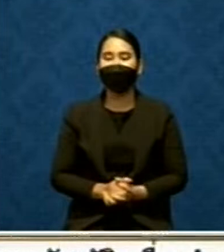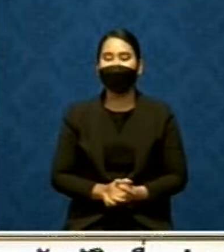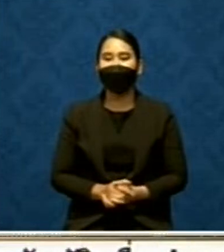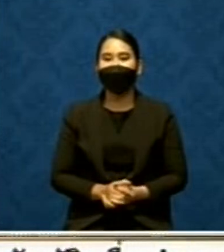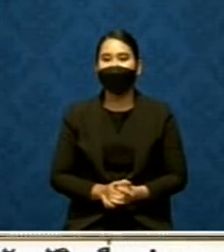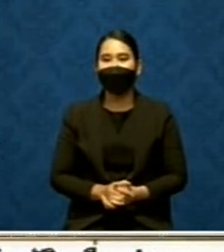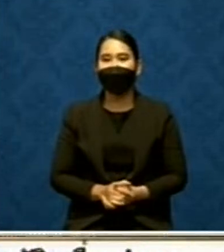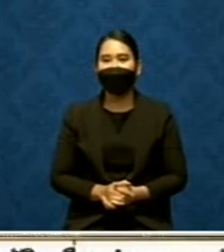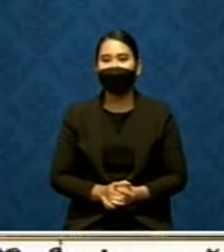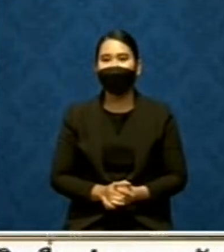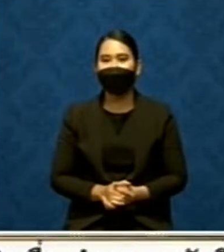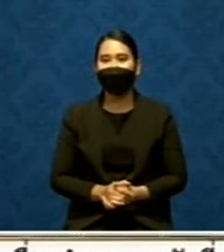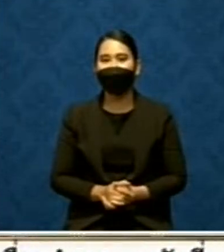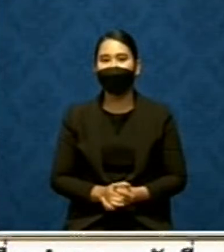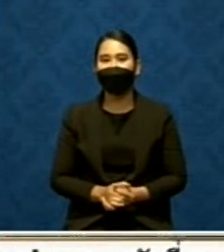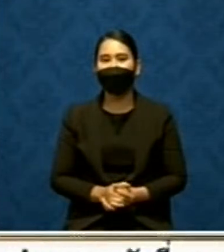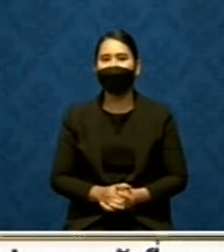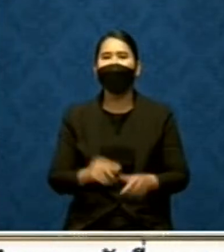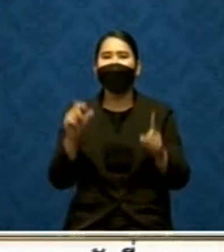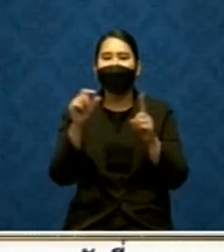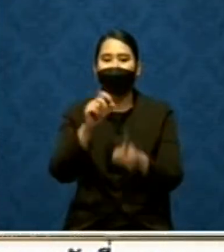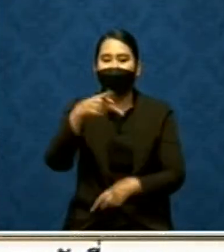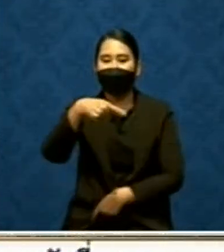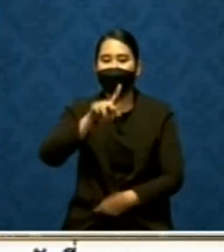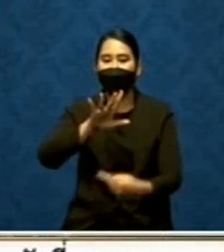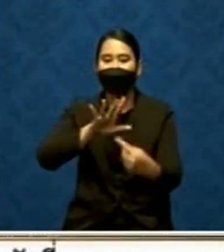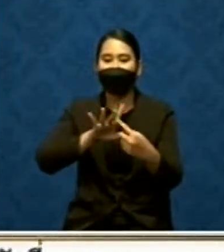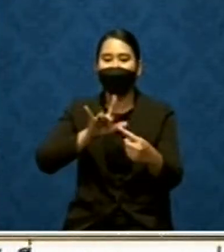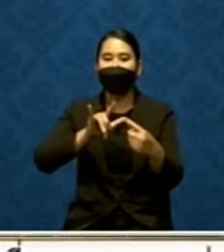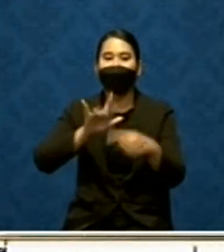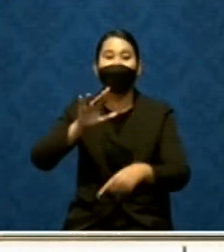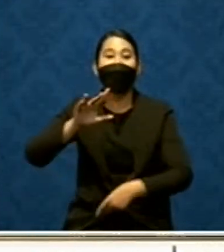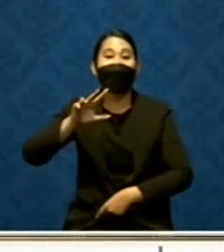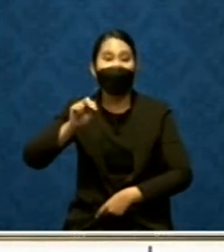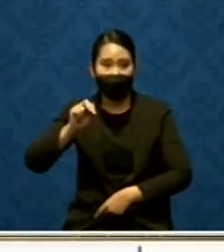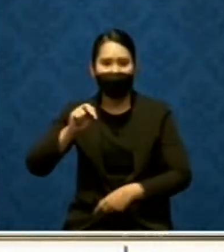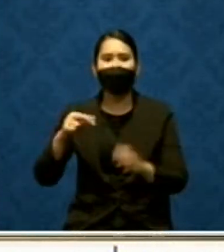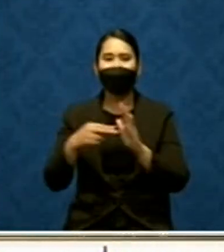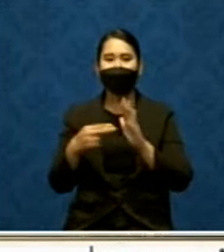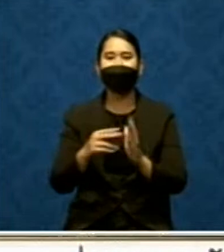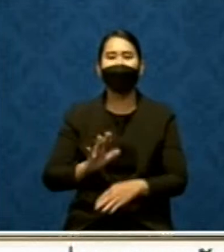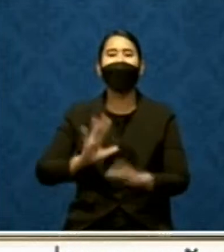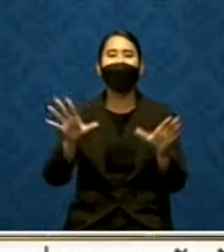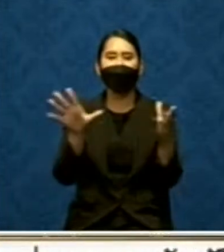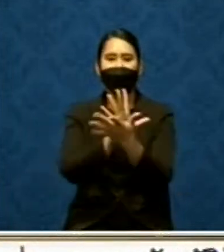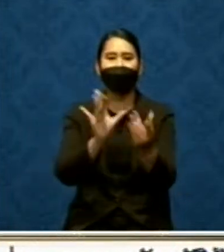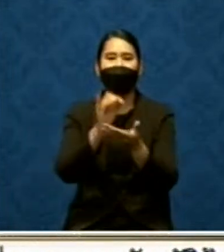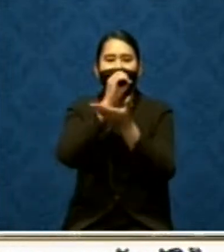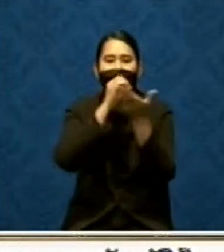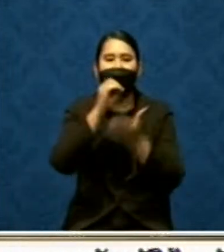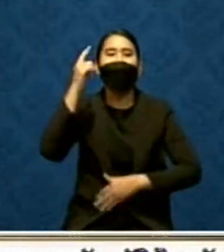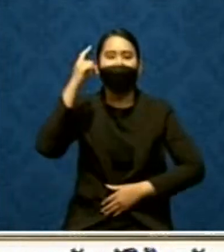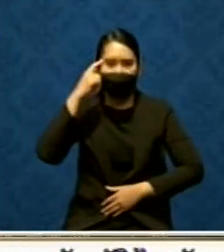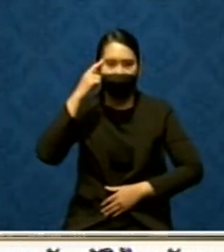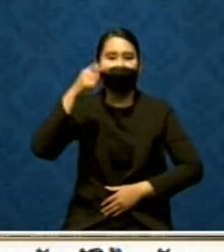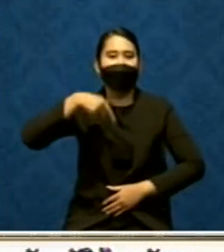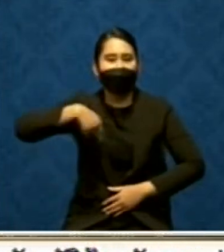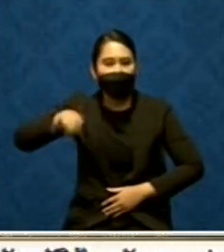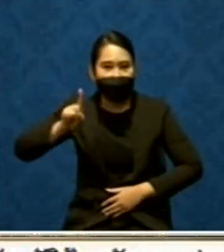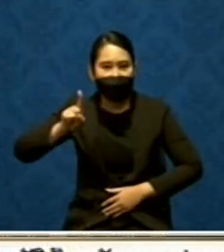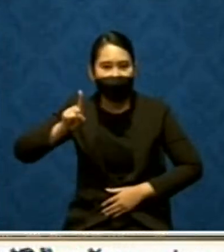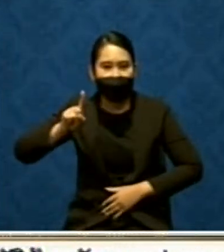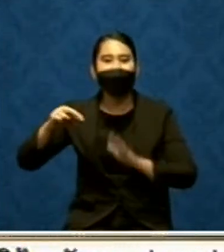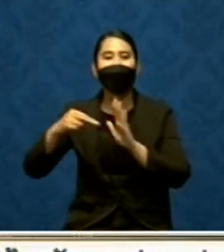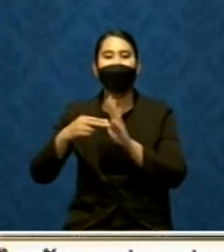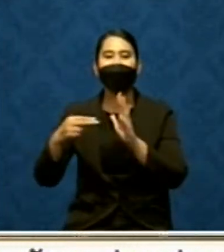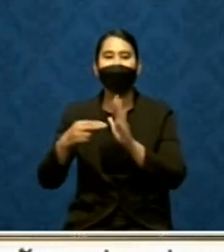ารพครับที่ผมเรียกว่าปูนเนี่ยในสังคมยาเสพติดเขารู้จักกันดีครับว่าเมื่อไหร่ไปปูนเมื่อไหร่แสดงว่าเต